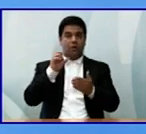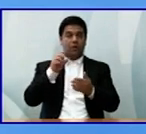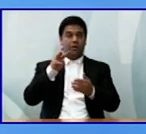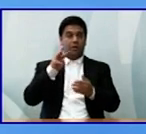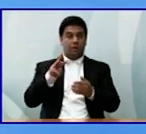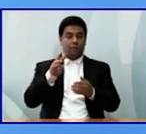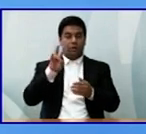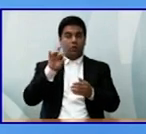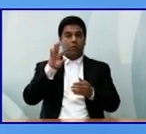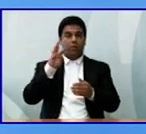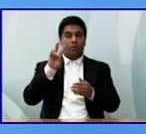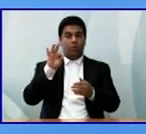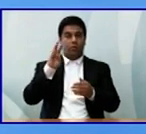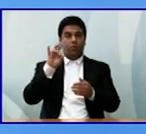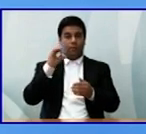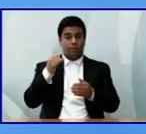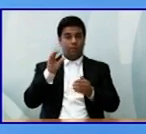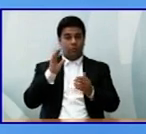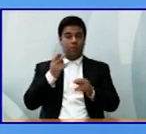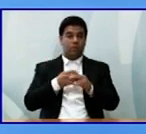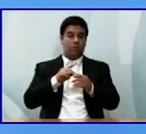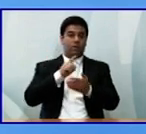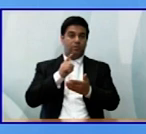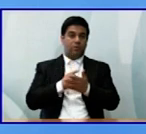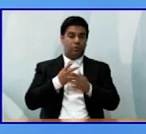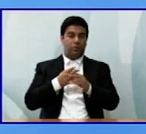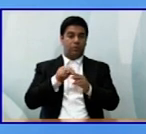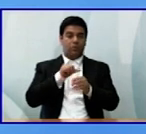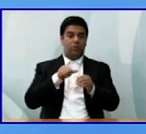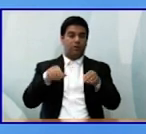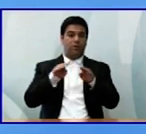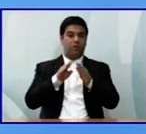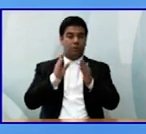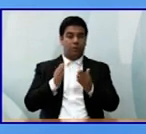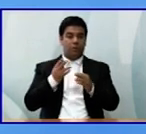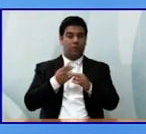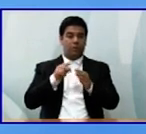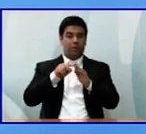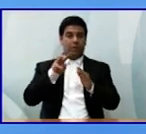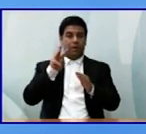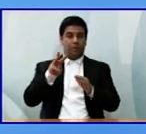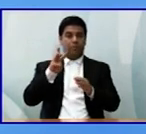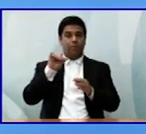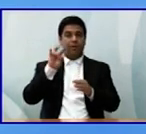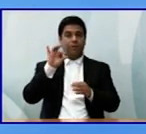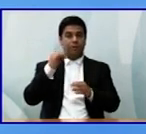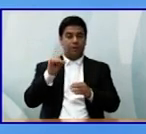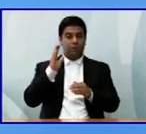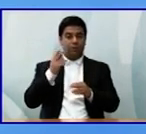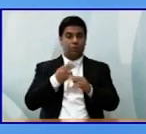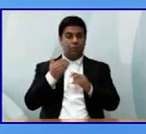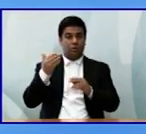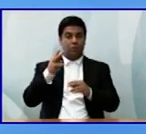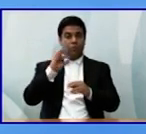nomanfiy bo'lganda m sonining moduli albatta o'ziga teng bo'ladi. Agar m manfiy bo'lsa, uning